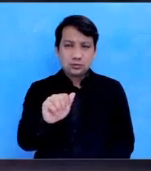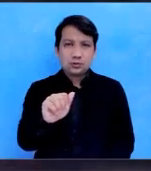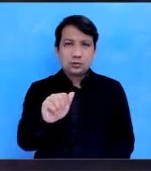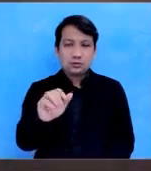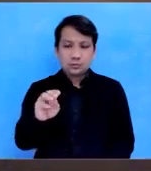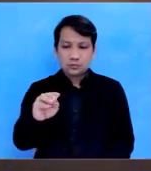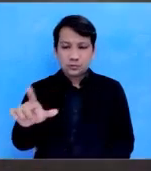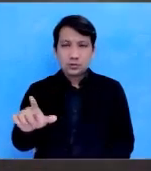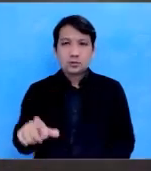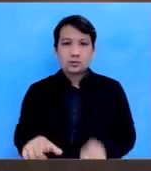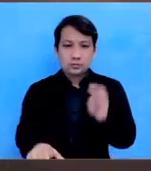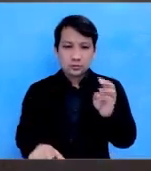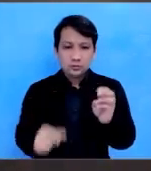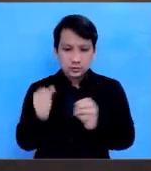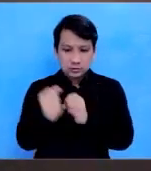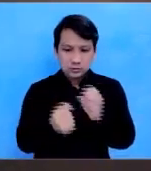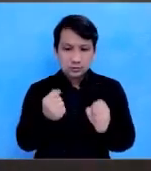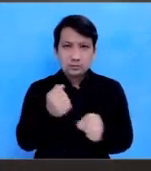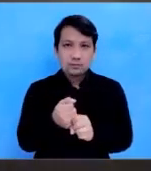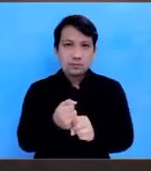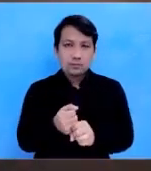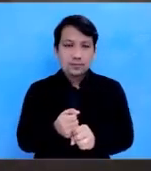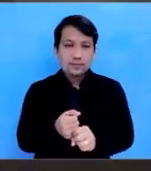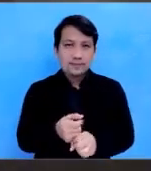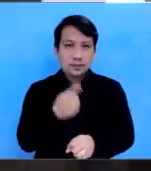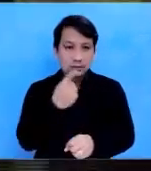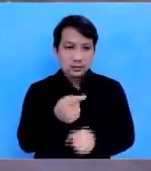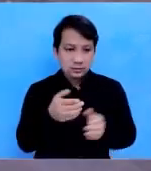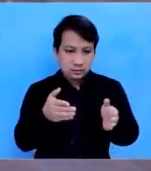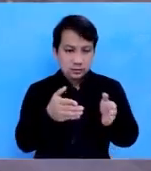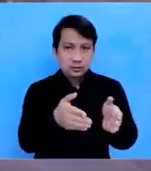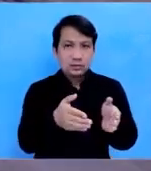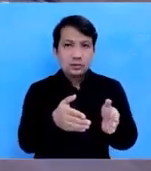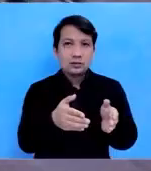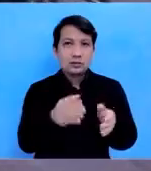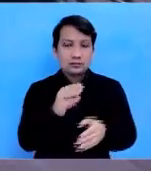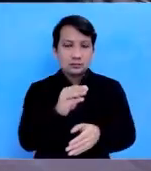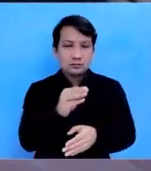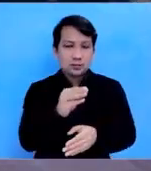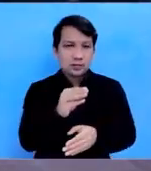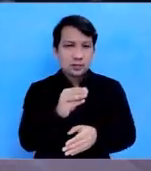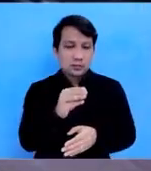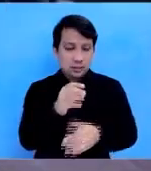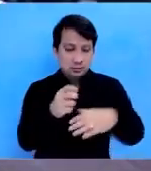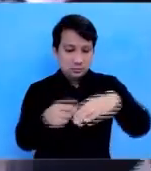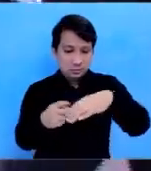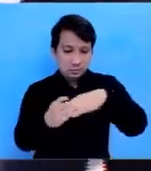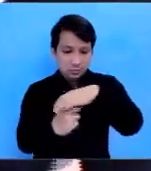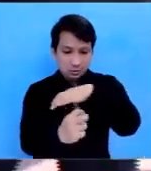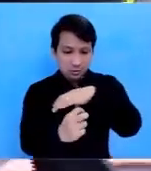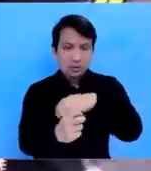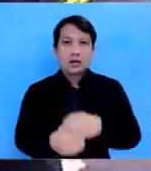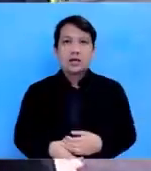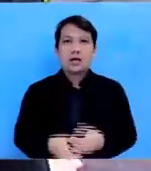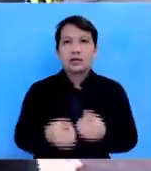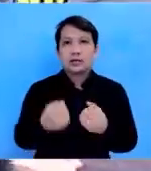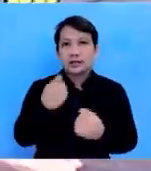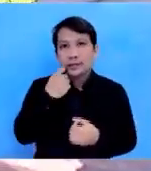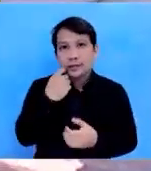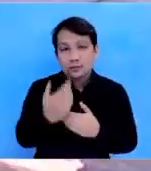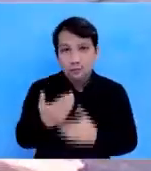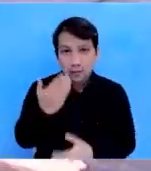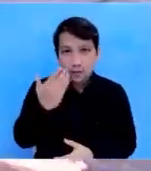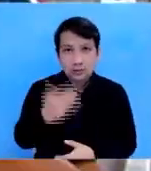6 na taon para sa Metro Manila Subway Project. Kaninang umaga, maraming motorista at